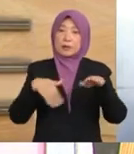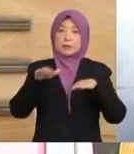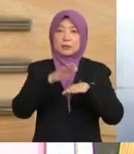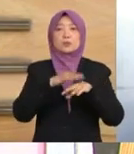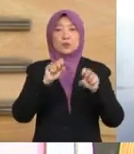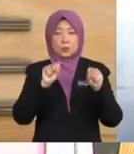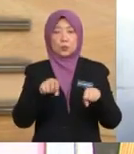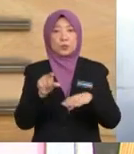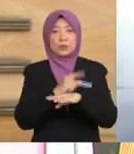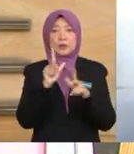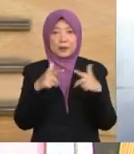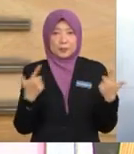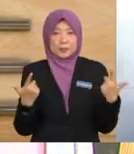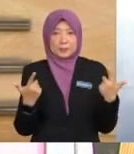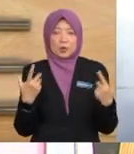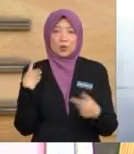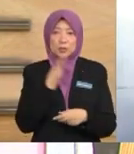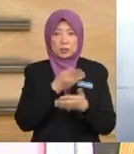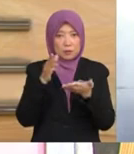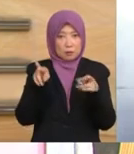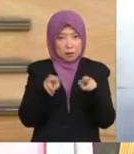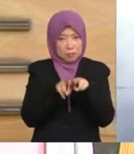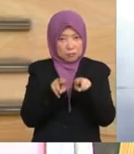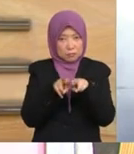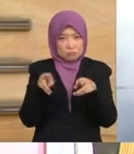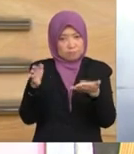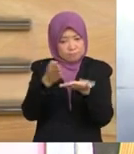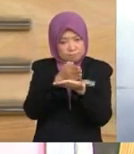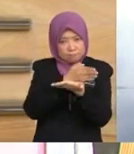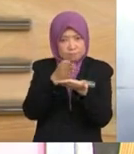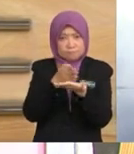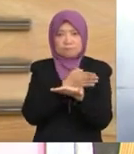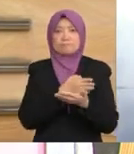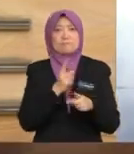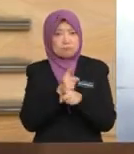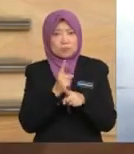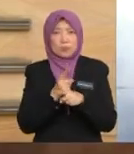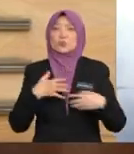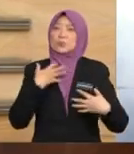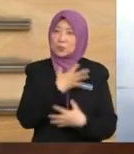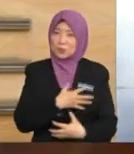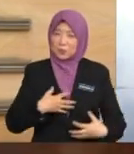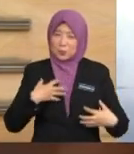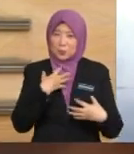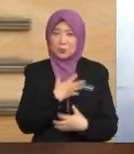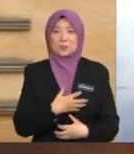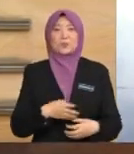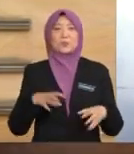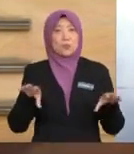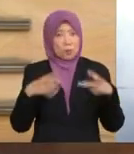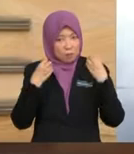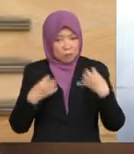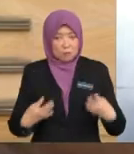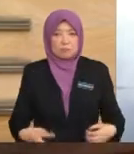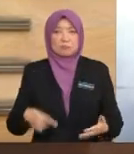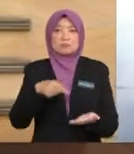cikgu. Kita ratakan. Wah, seronok juga buat hiasan ni. Selalu